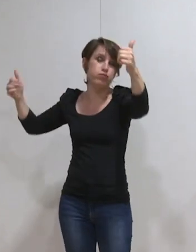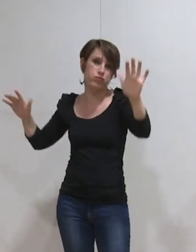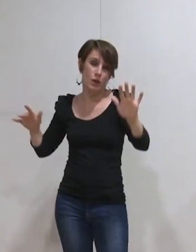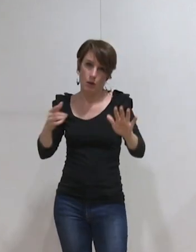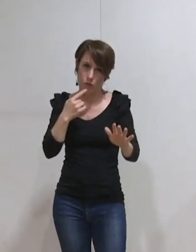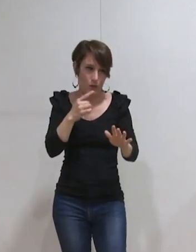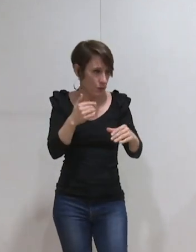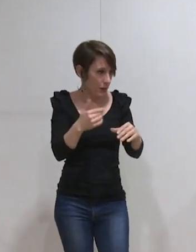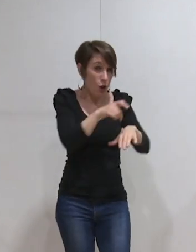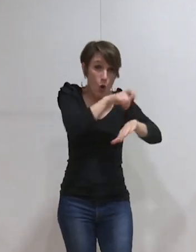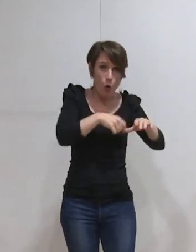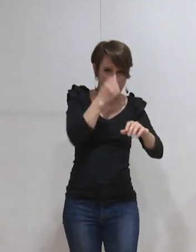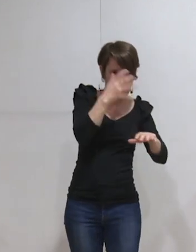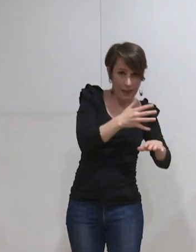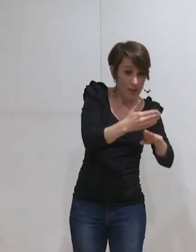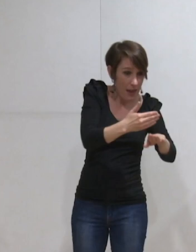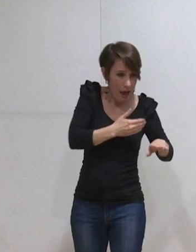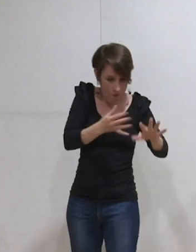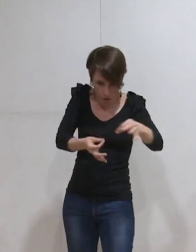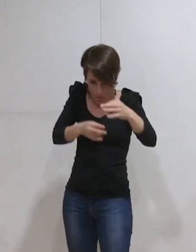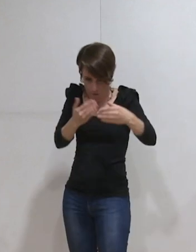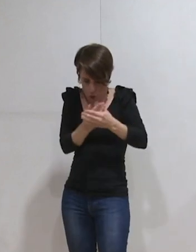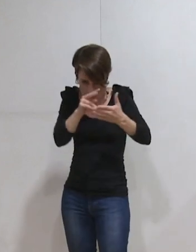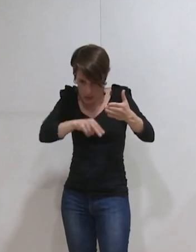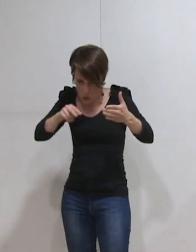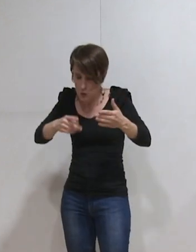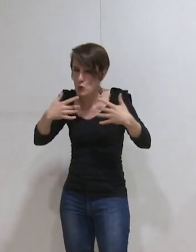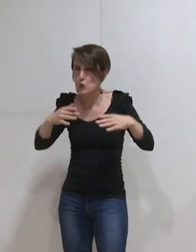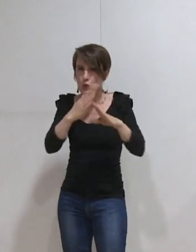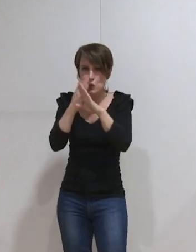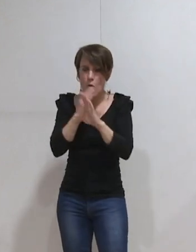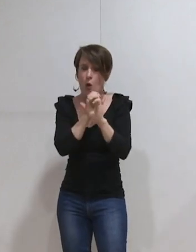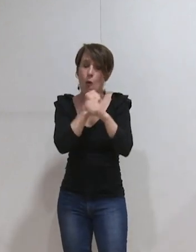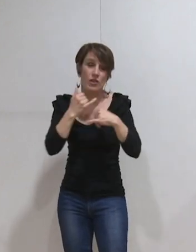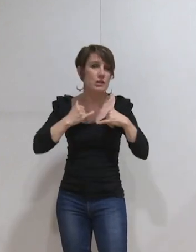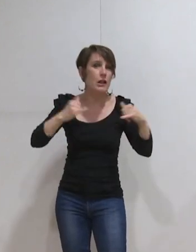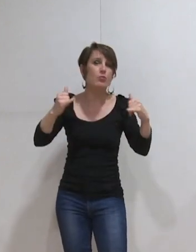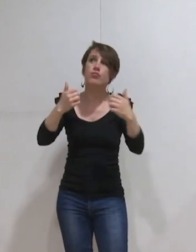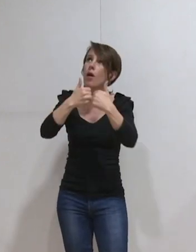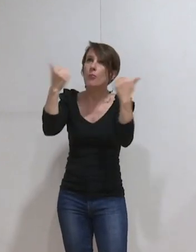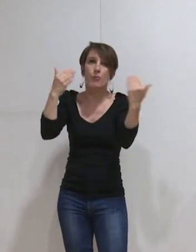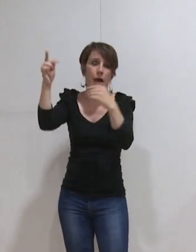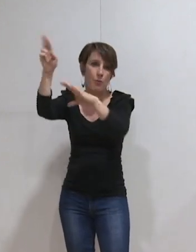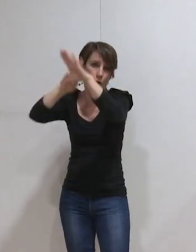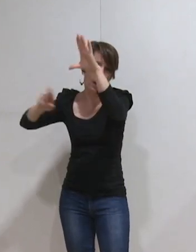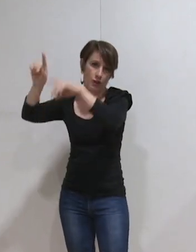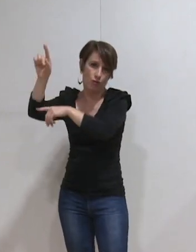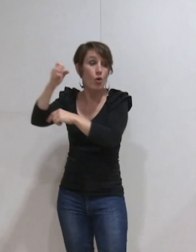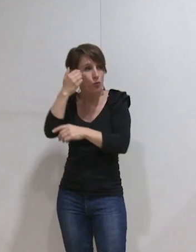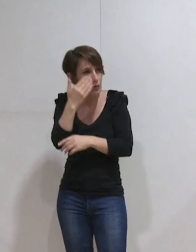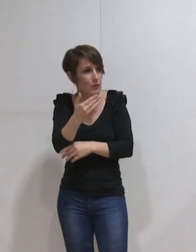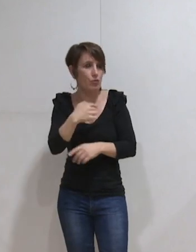avant le comité d'avis se pose de façon bien plus prignante que quand nous siégeons à la région c'est pour ça que nous avons fait le choix